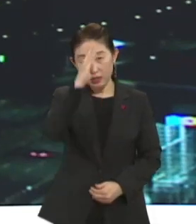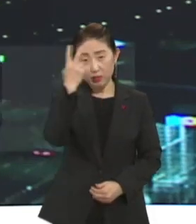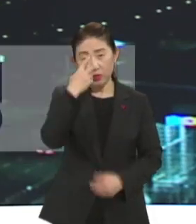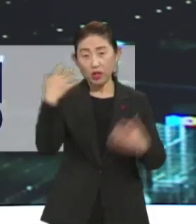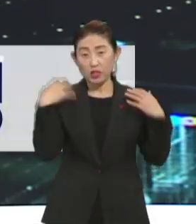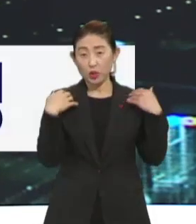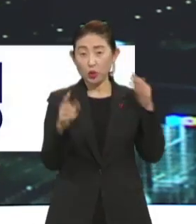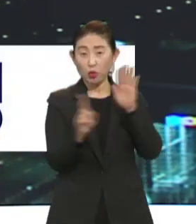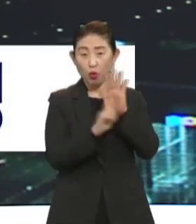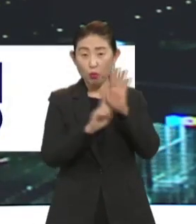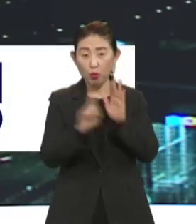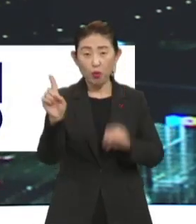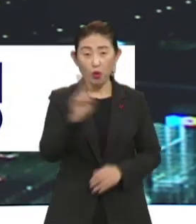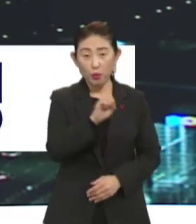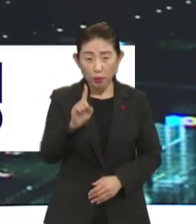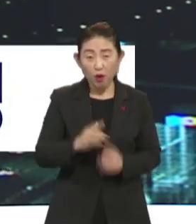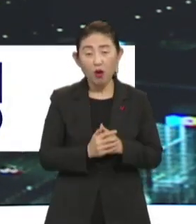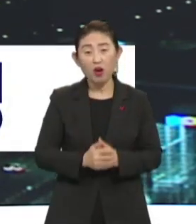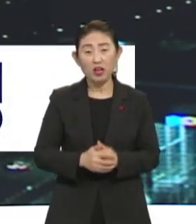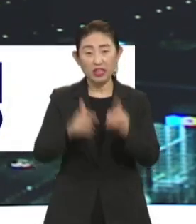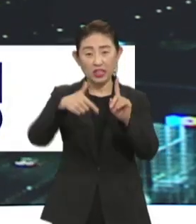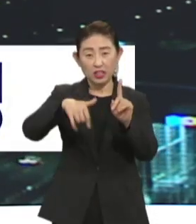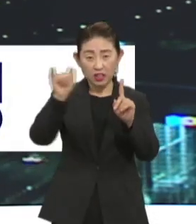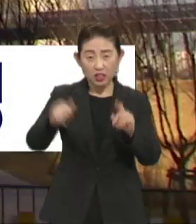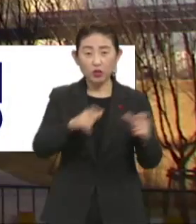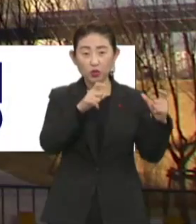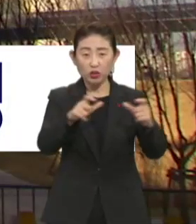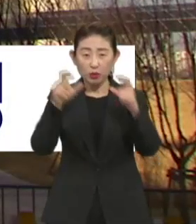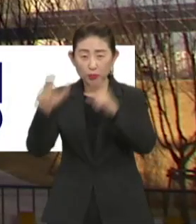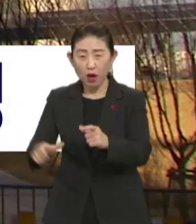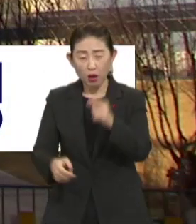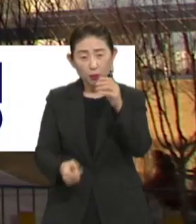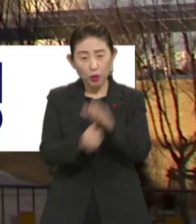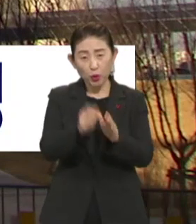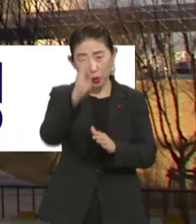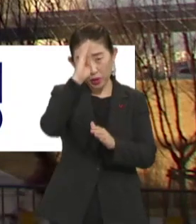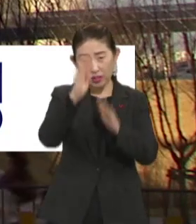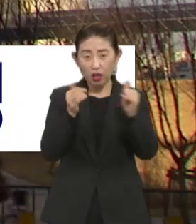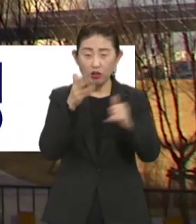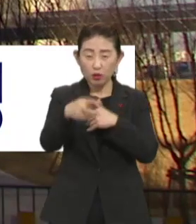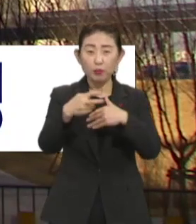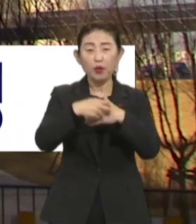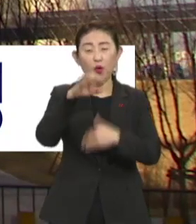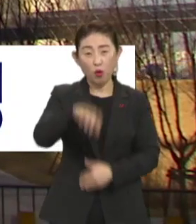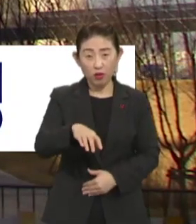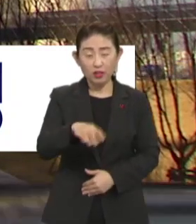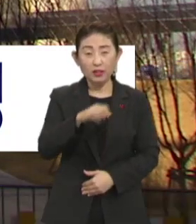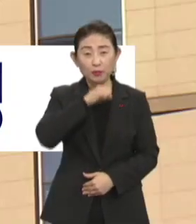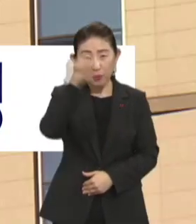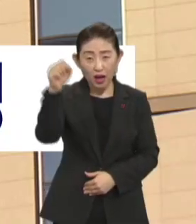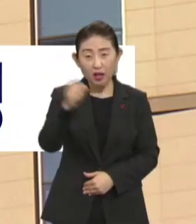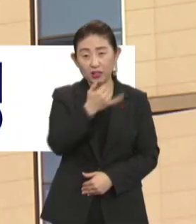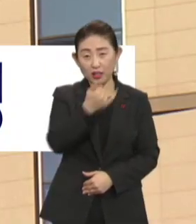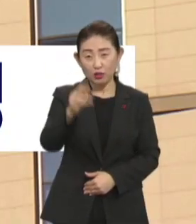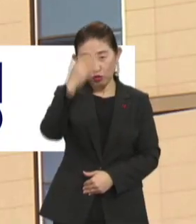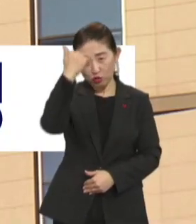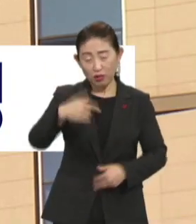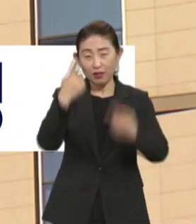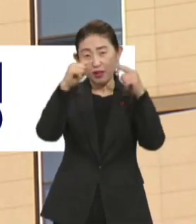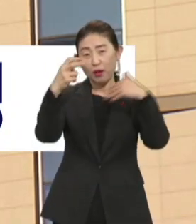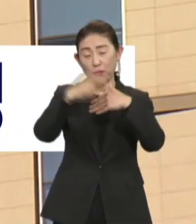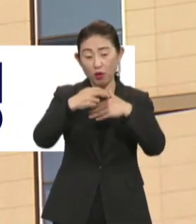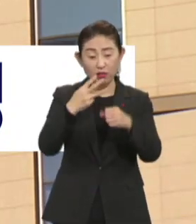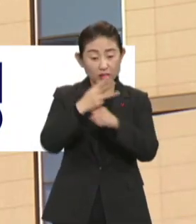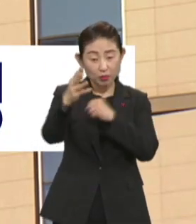세종 충남대 병원은 질병 관리청이 공모한 제 1기 권역별 희귀질환 전문기관에 지정돼 올해부터 3년간